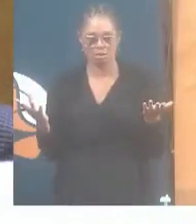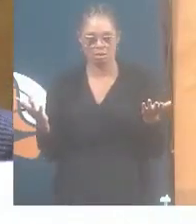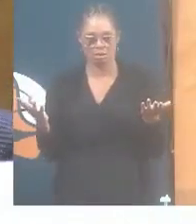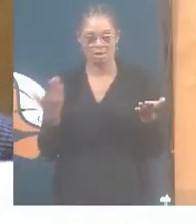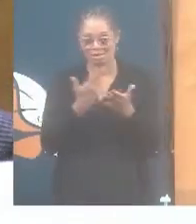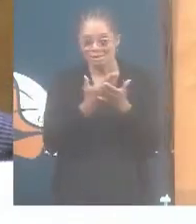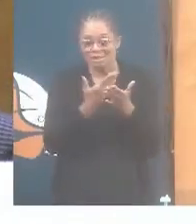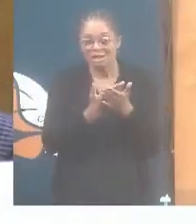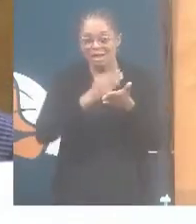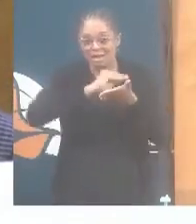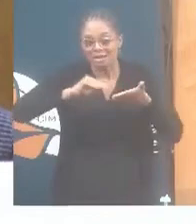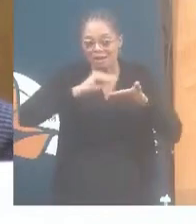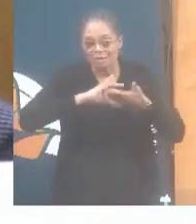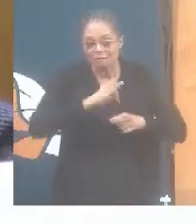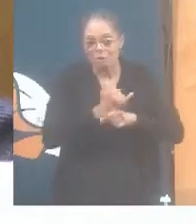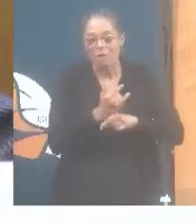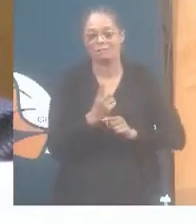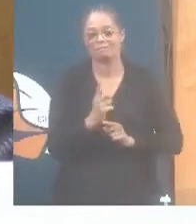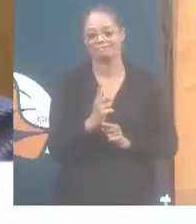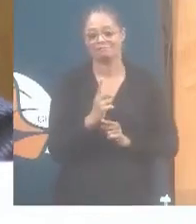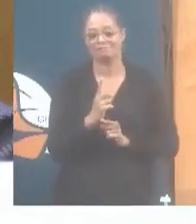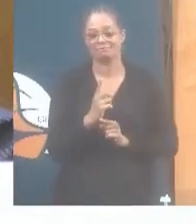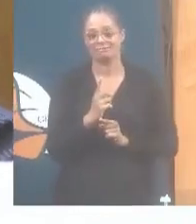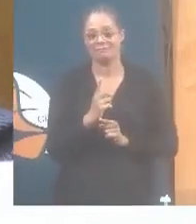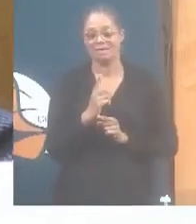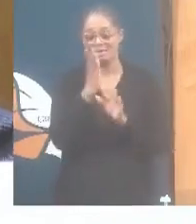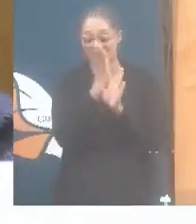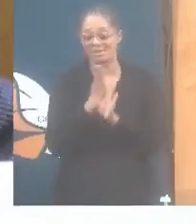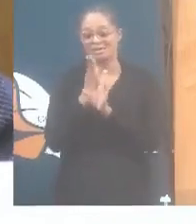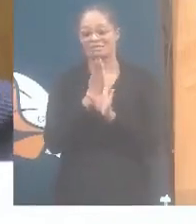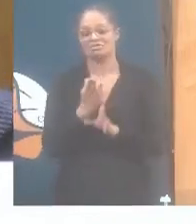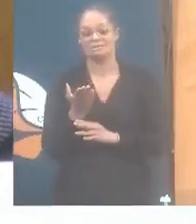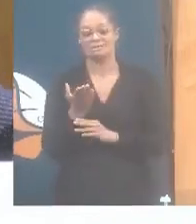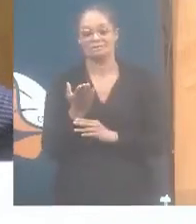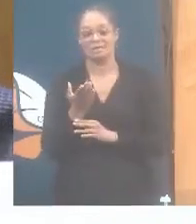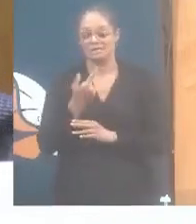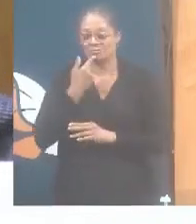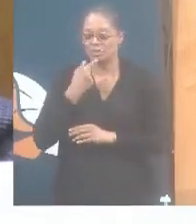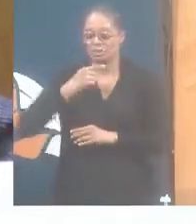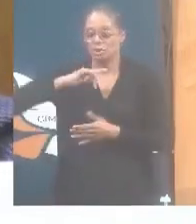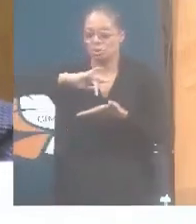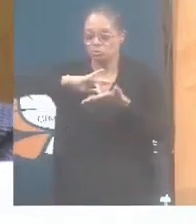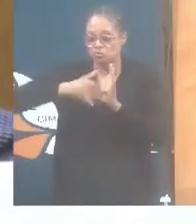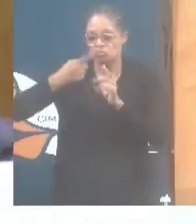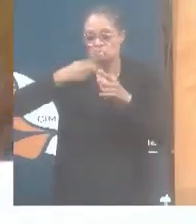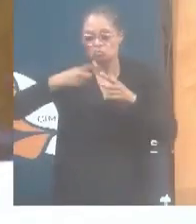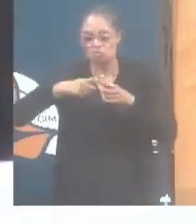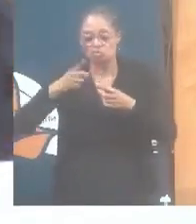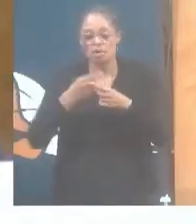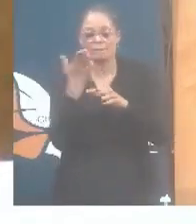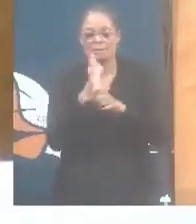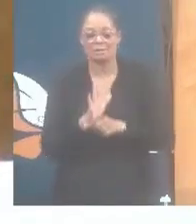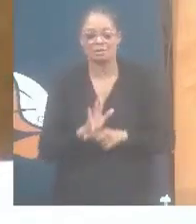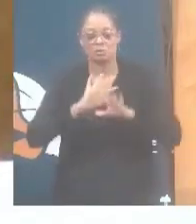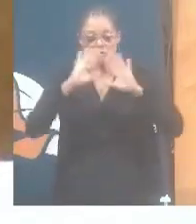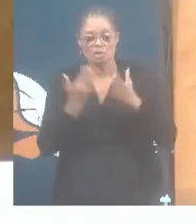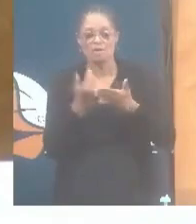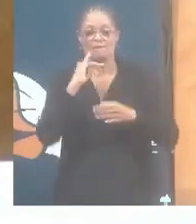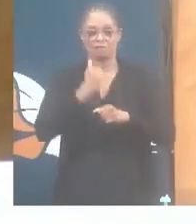écritures illicites. Il y a dissimulation d'écriture. Ça veut dire que tous les éléments qui ont été présentés ont été faux.